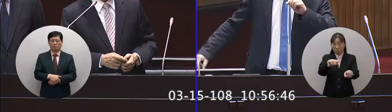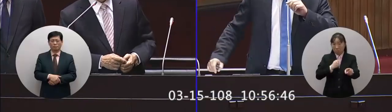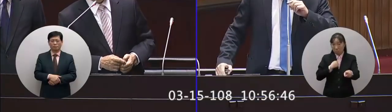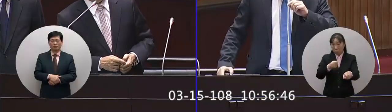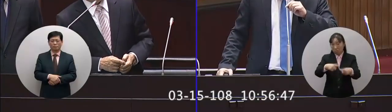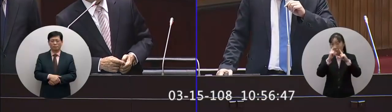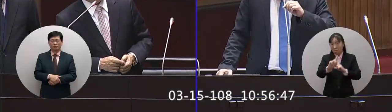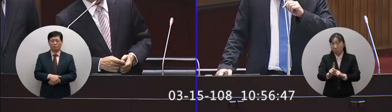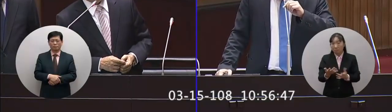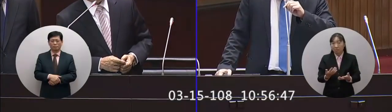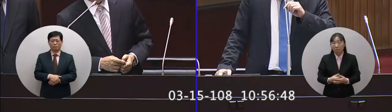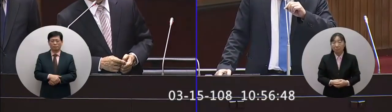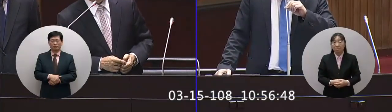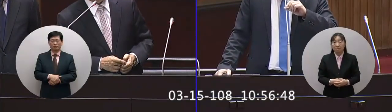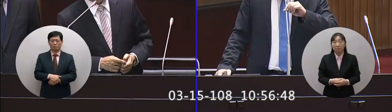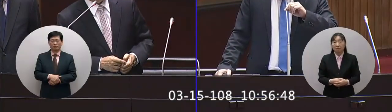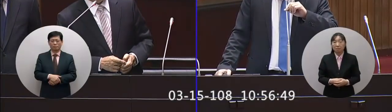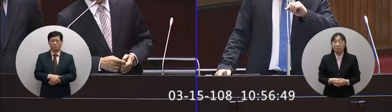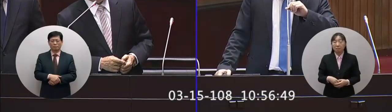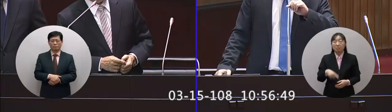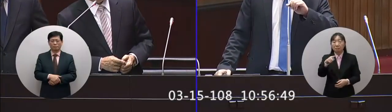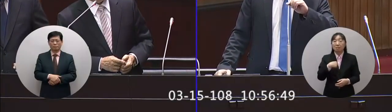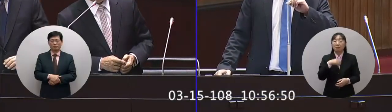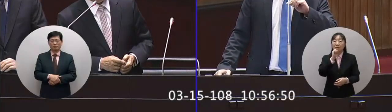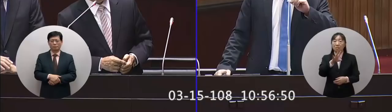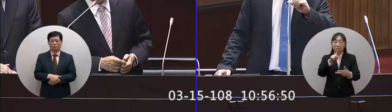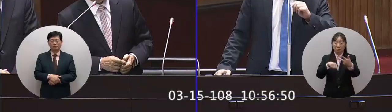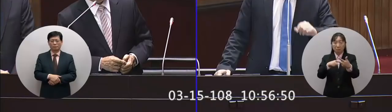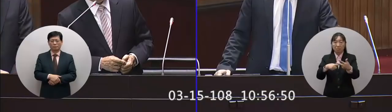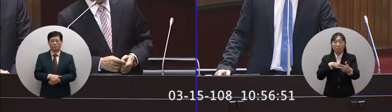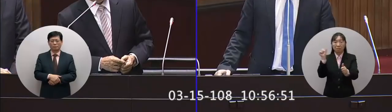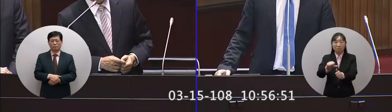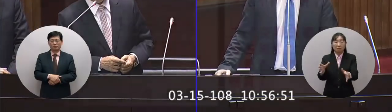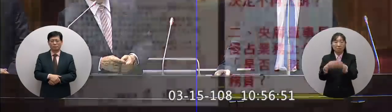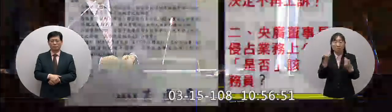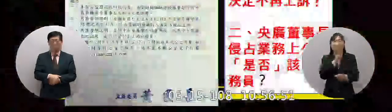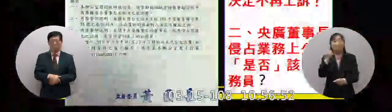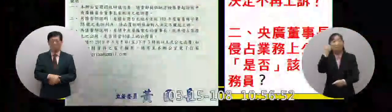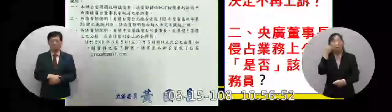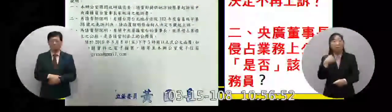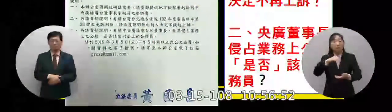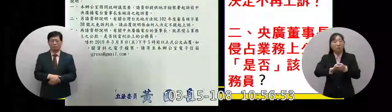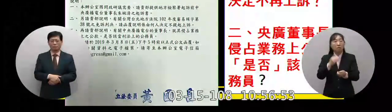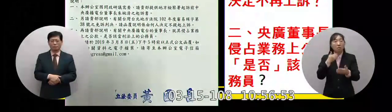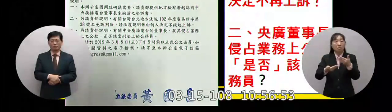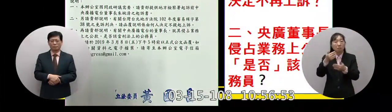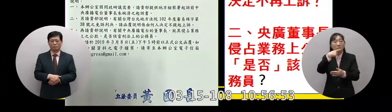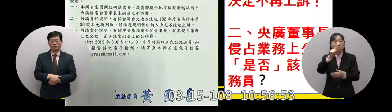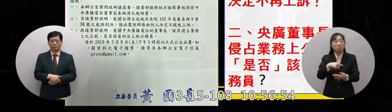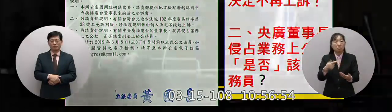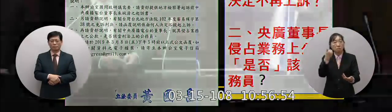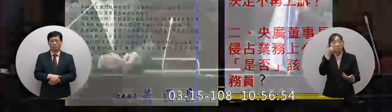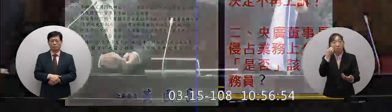吗？我说，朱婉清当初的免诉判决，谁决定不上诉的？这是第一个重要的